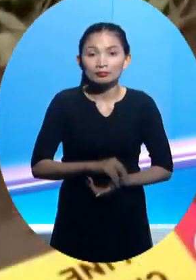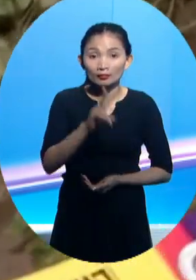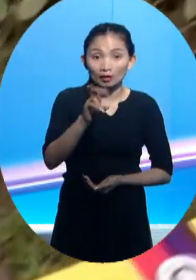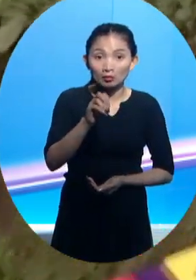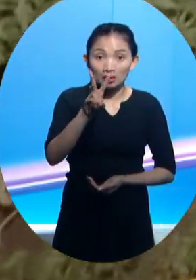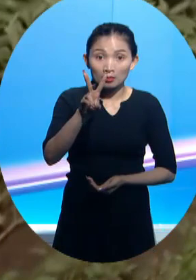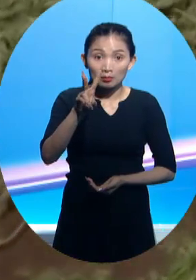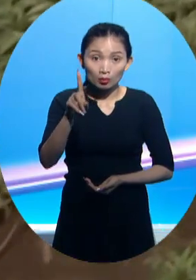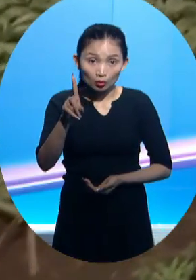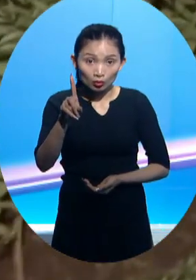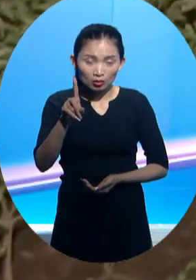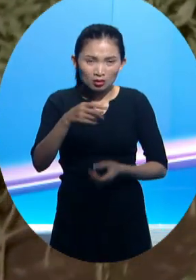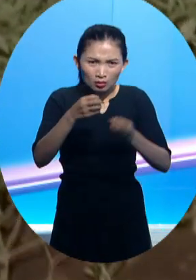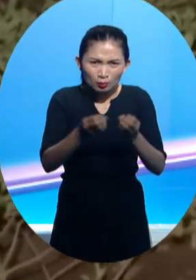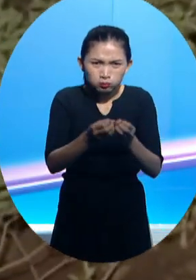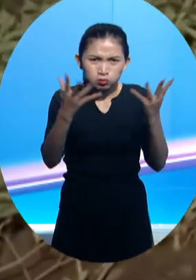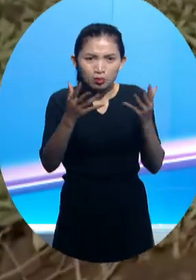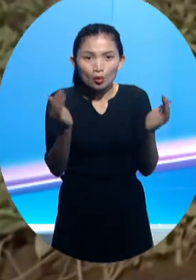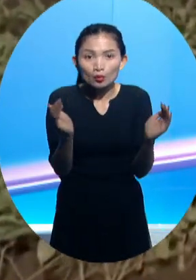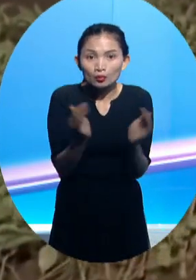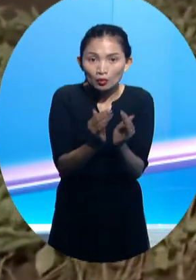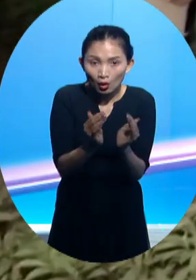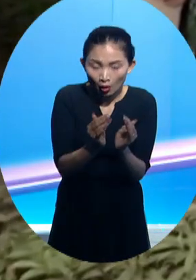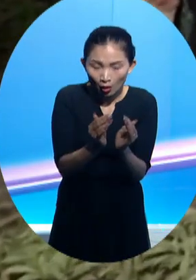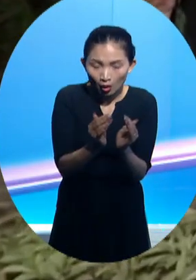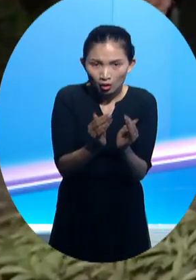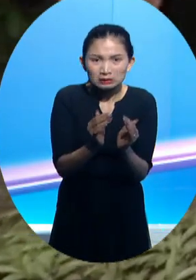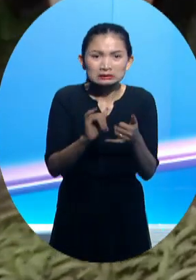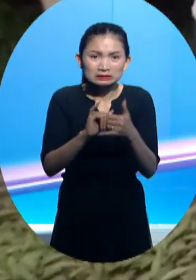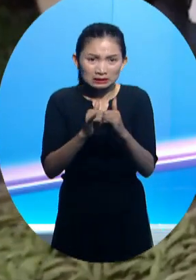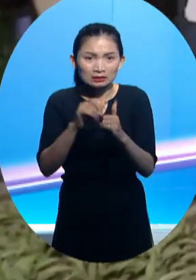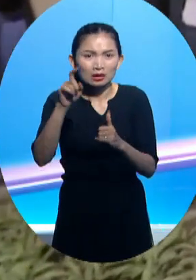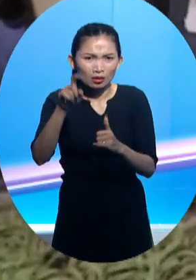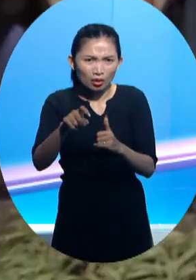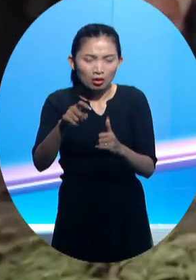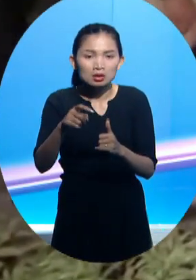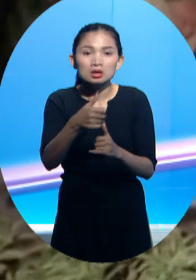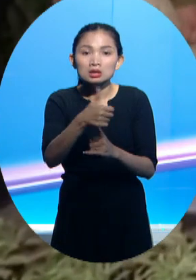nổ bom nhỏ cũng đã xảy ra bên ngoài đại sứ quán Israel ở New Delhi, nhưng không gây thương vong.